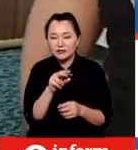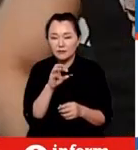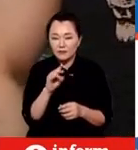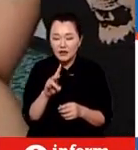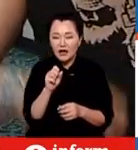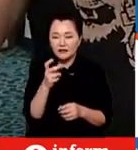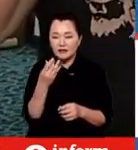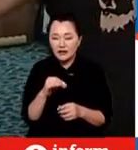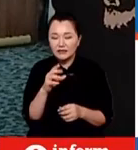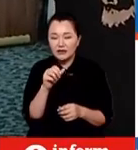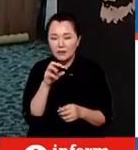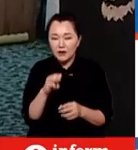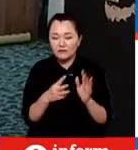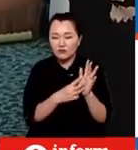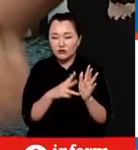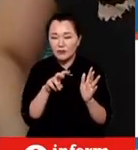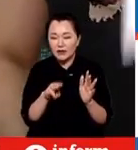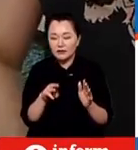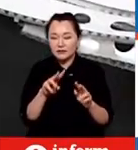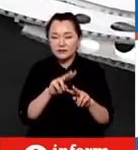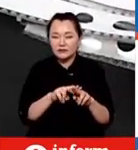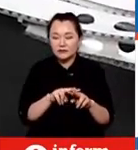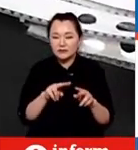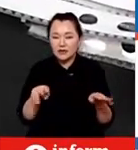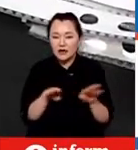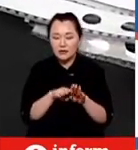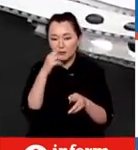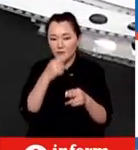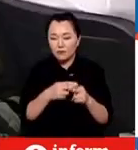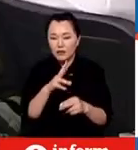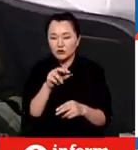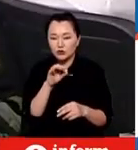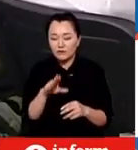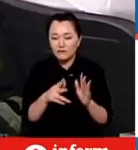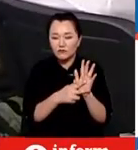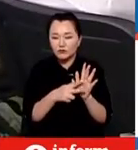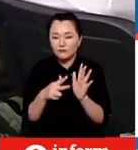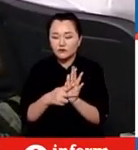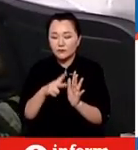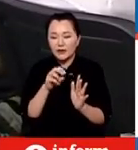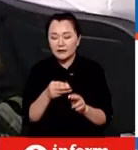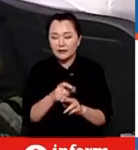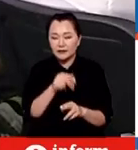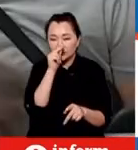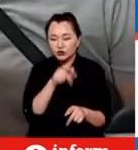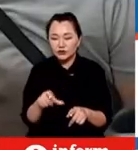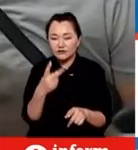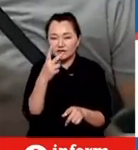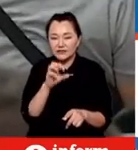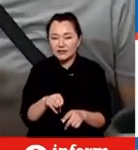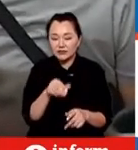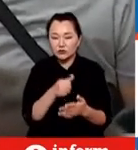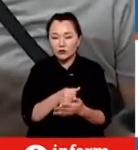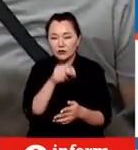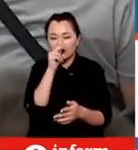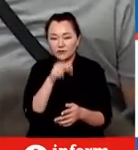Чамен, Самат Қасенов 8 жылға түрмеге жабылып отыр. Ағайынды Мансұровтарда 8 жылдан арқалады. Бұл айыпталушылар екі бап бойынша да кінәлі